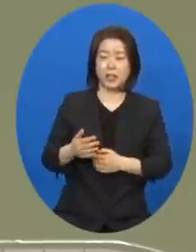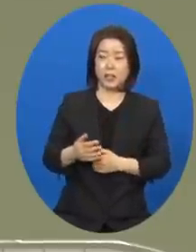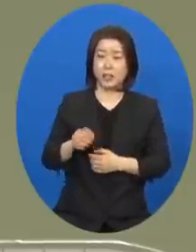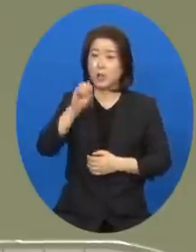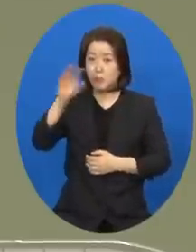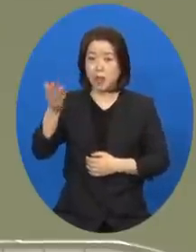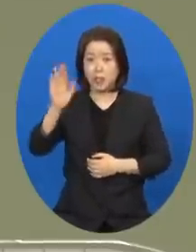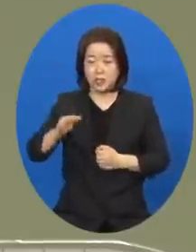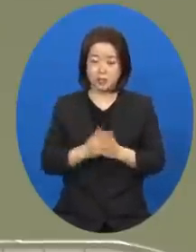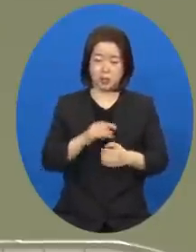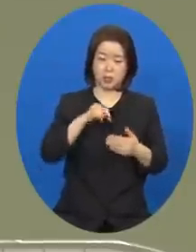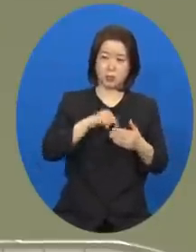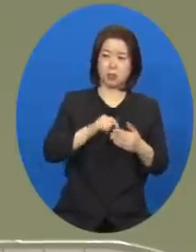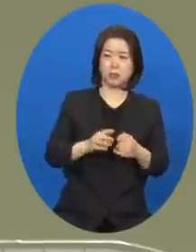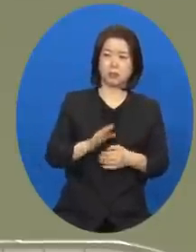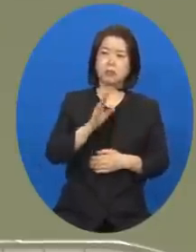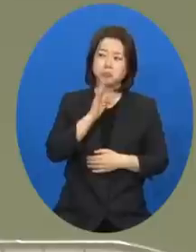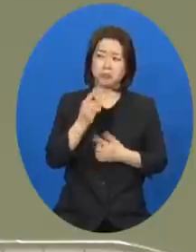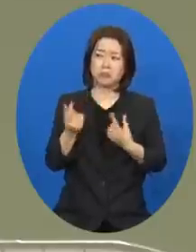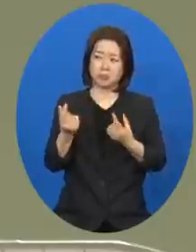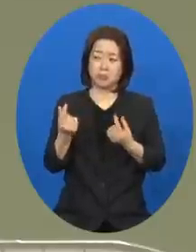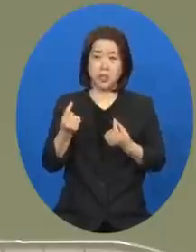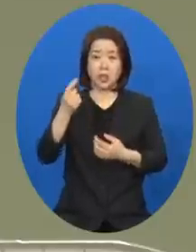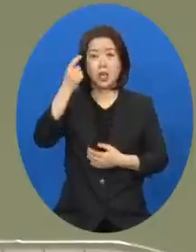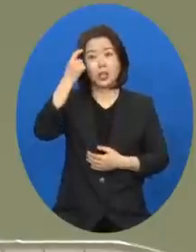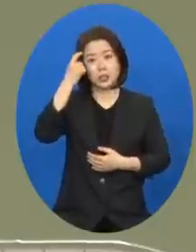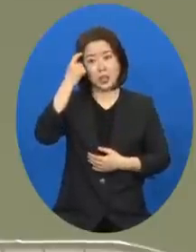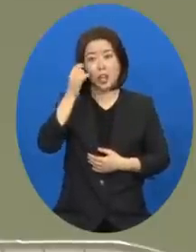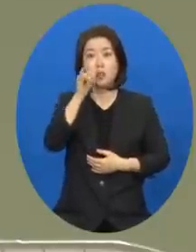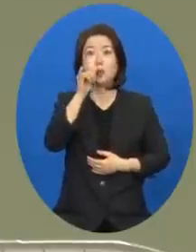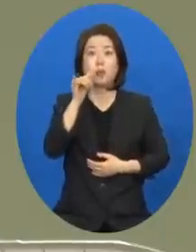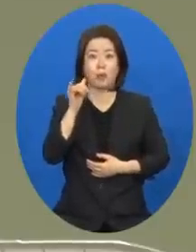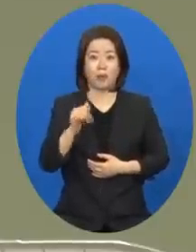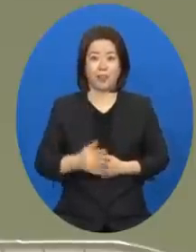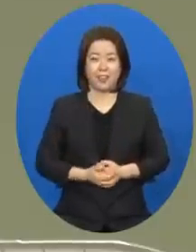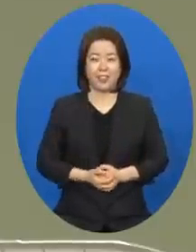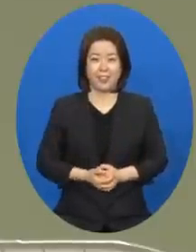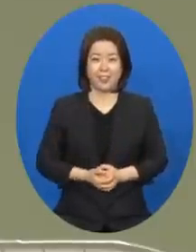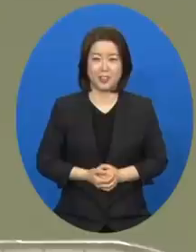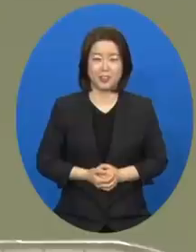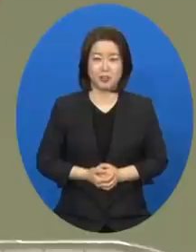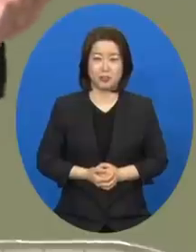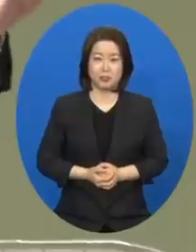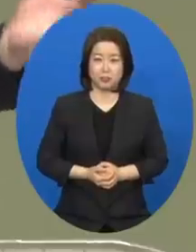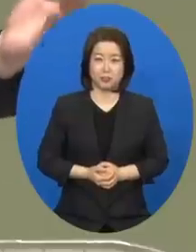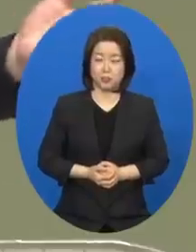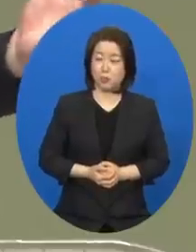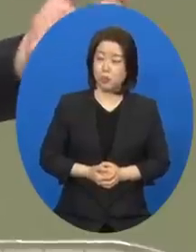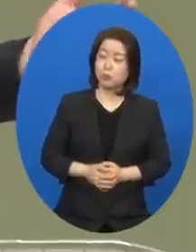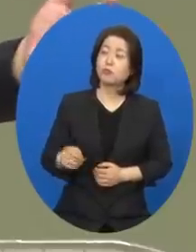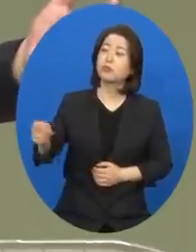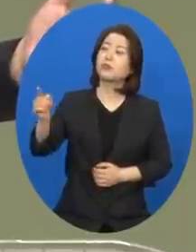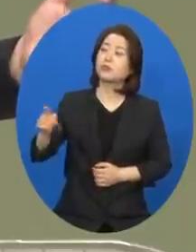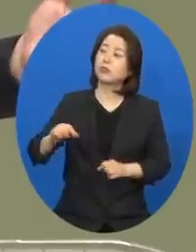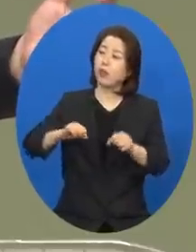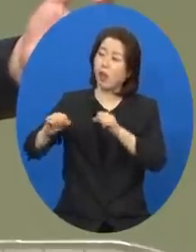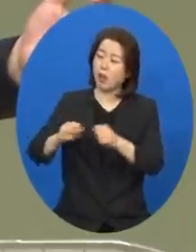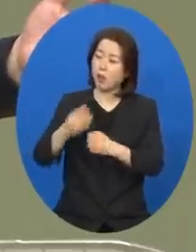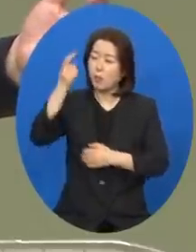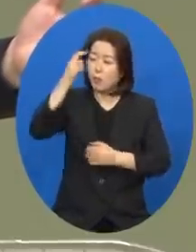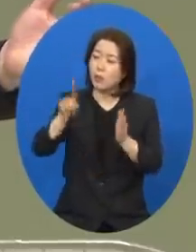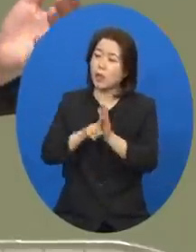속으로는 맞는 말이지 이런 생각이 들더라고요. 네. 아니 그럴 거면 왜 신학교 왔는지 모르겠어.